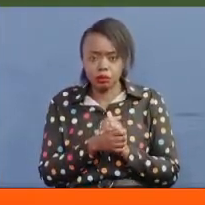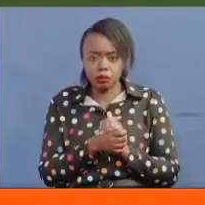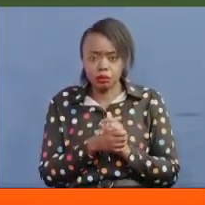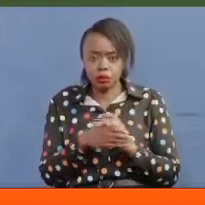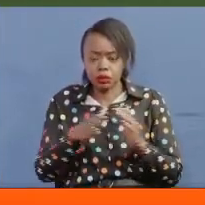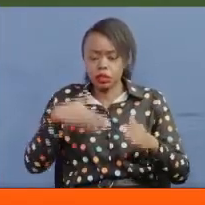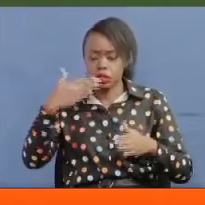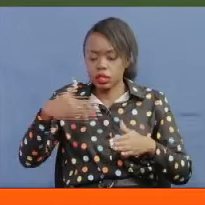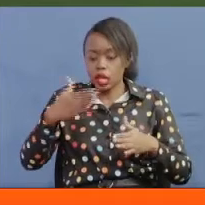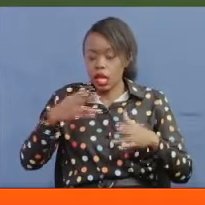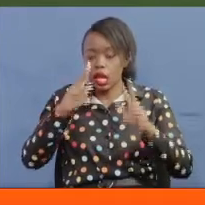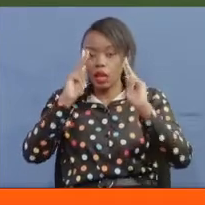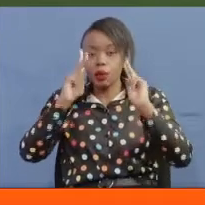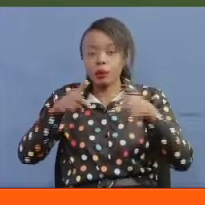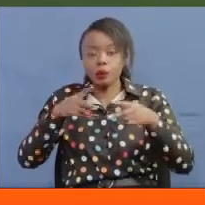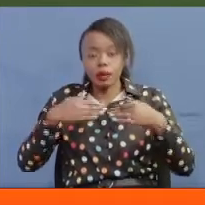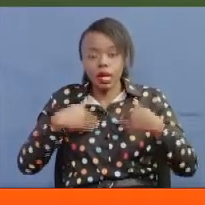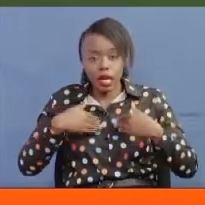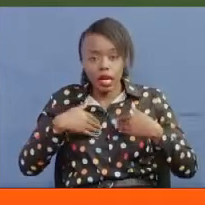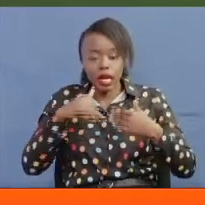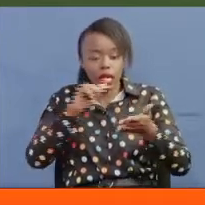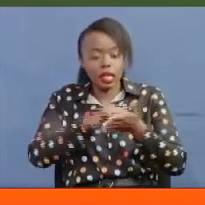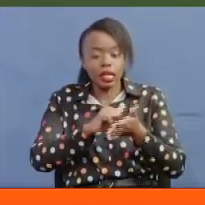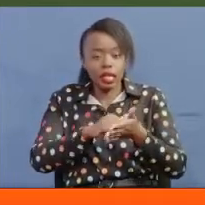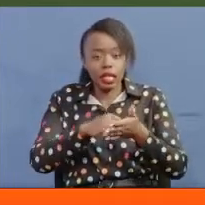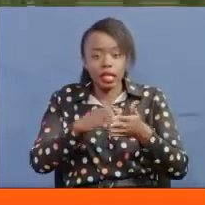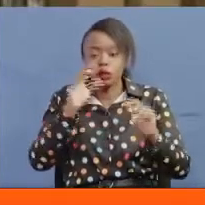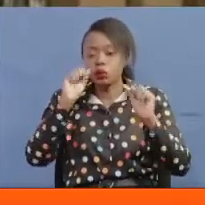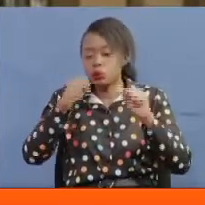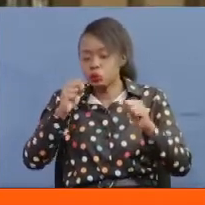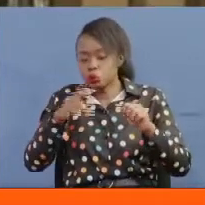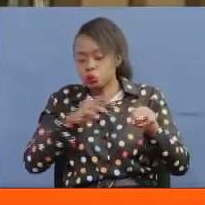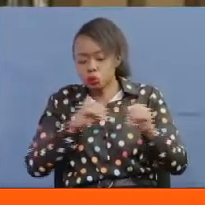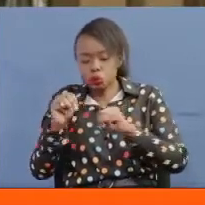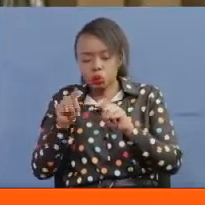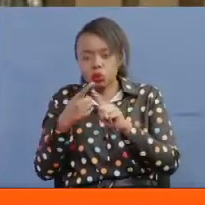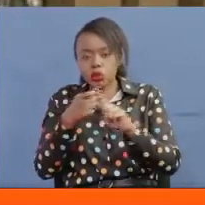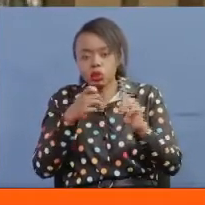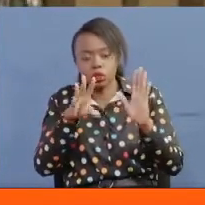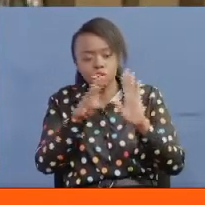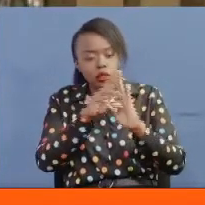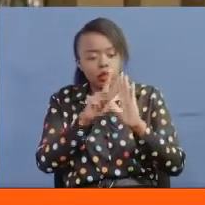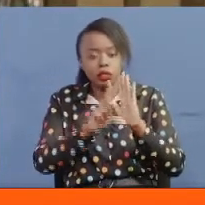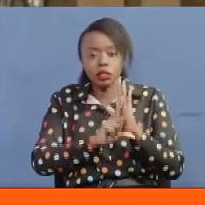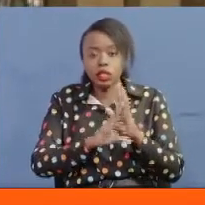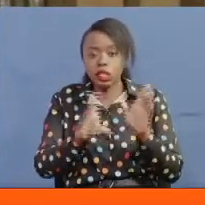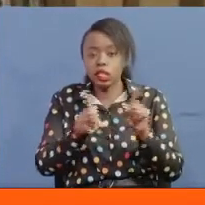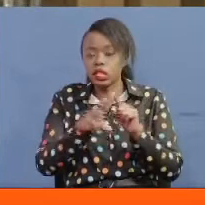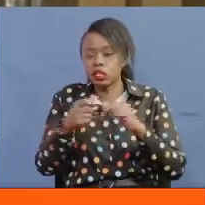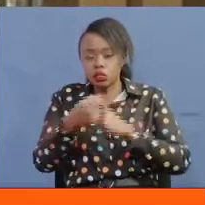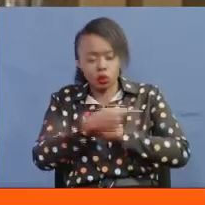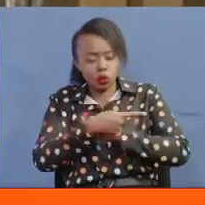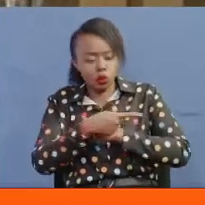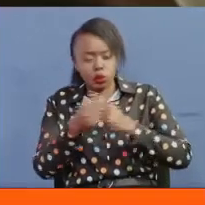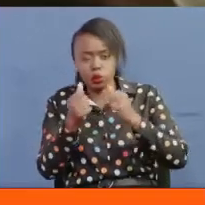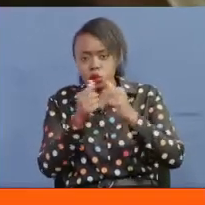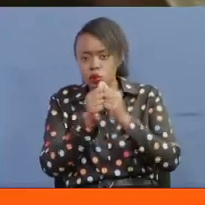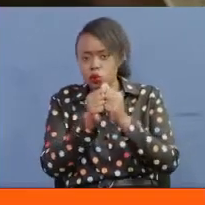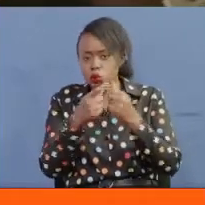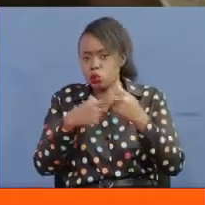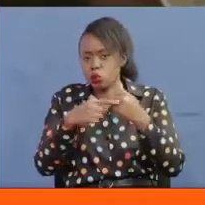Kila mshtakiwa alikiri mashtaka kwamba walipatikana wakiwa kinyume cha sheria nchini Kenya mnamo Julai tarehe 6